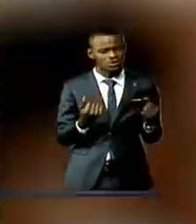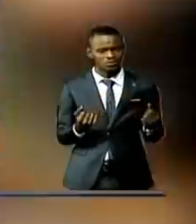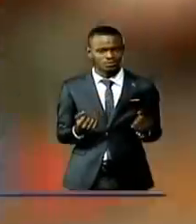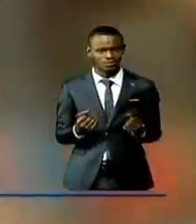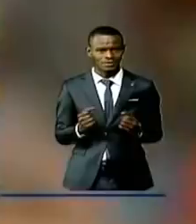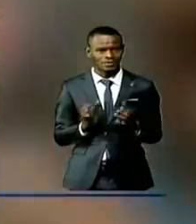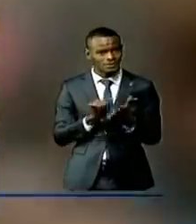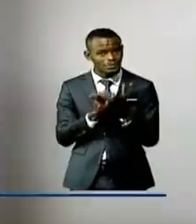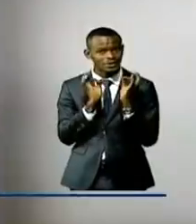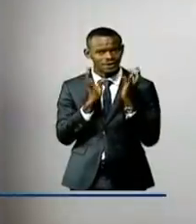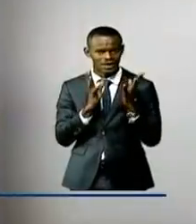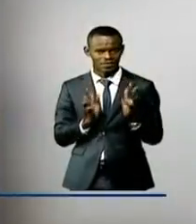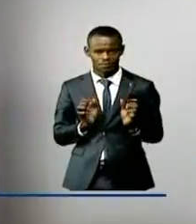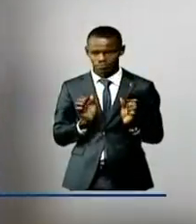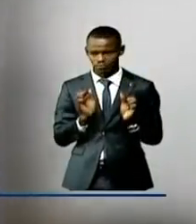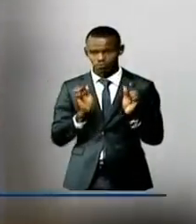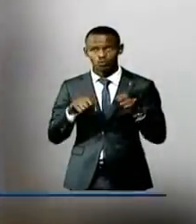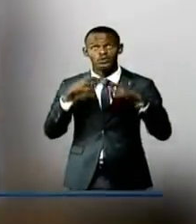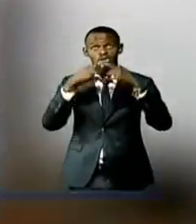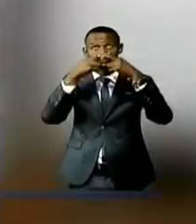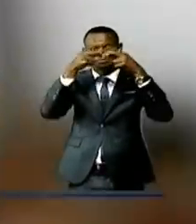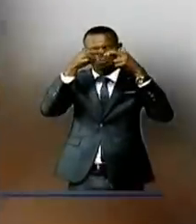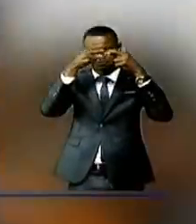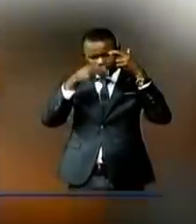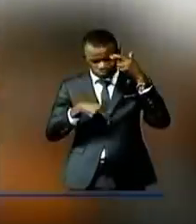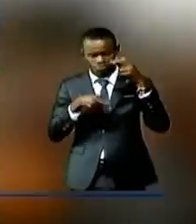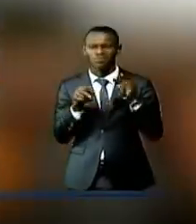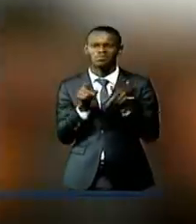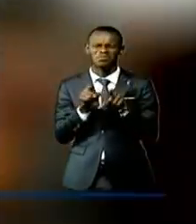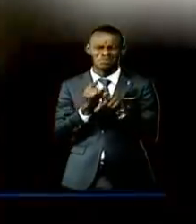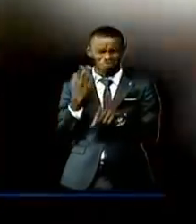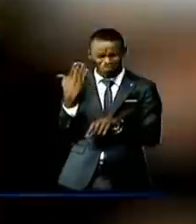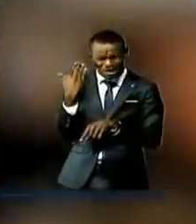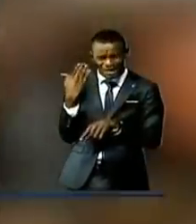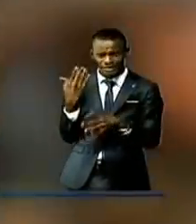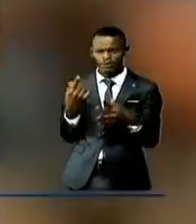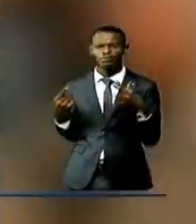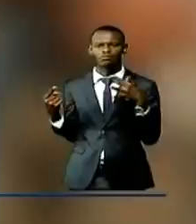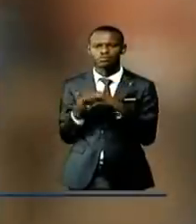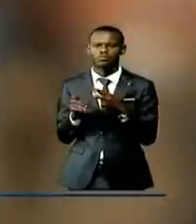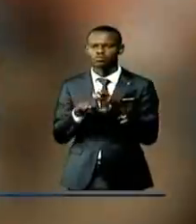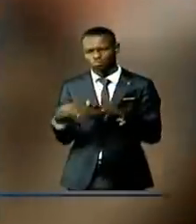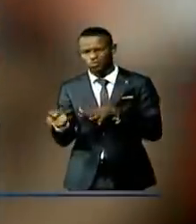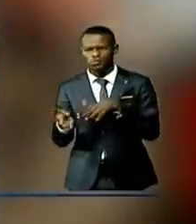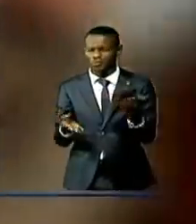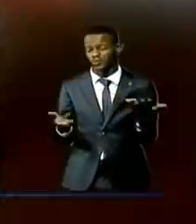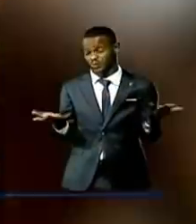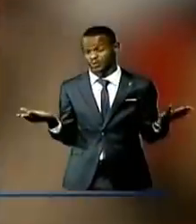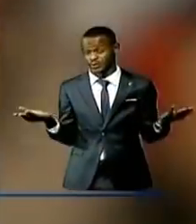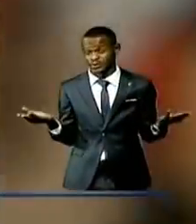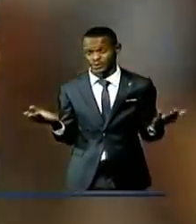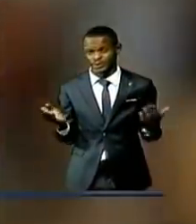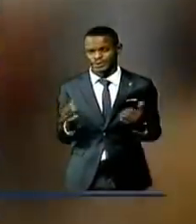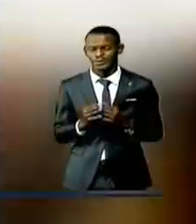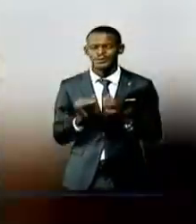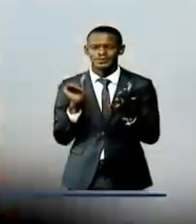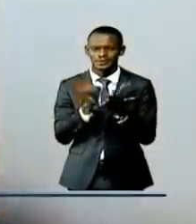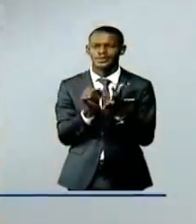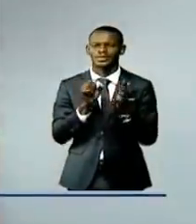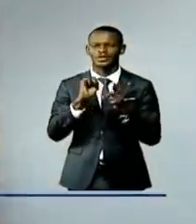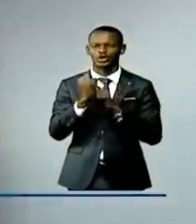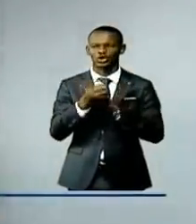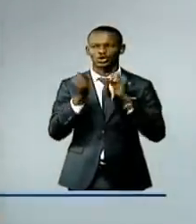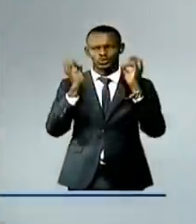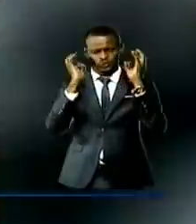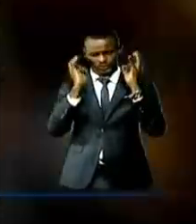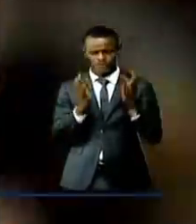du volant, fonce droit dans les poteaux ici, proche de l'artère. Imaginez les conséquences incalculables sur le